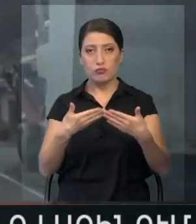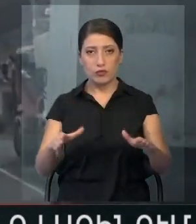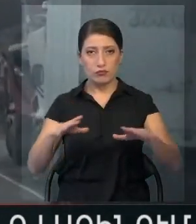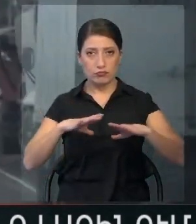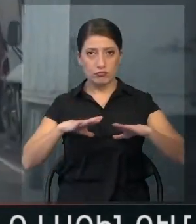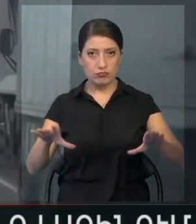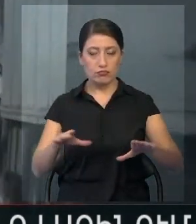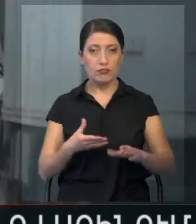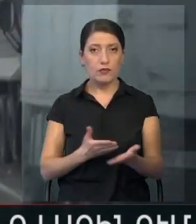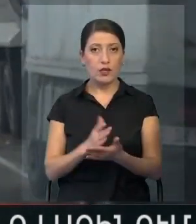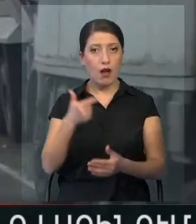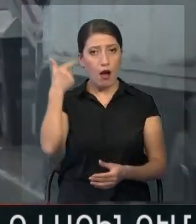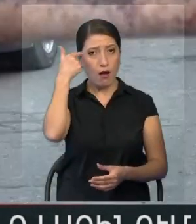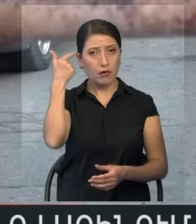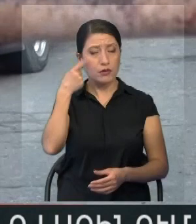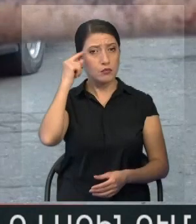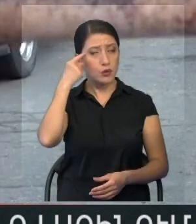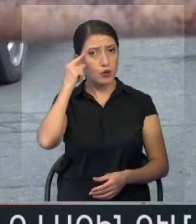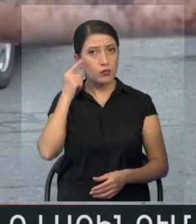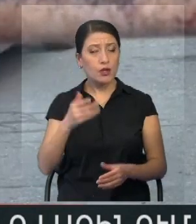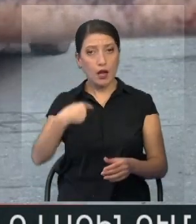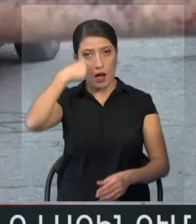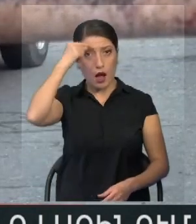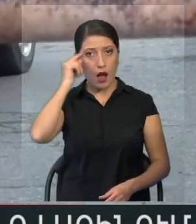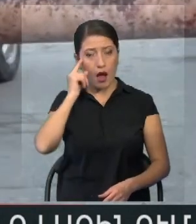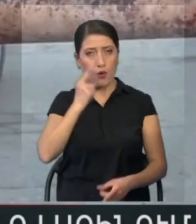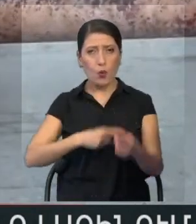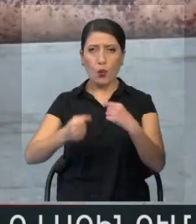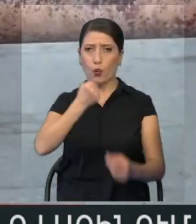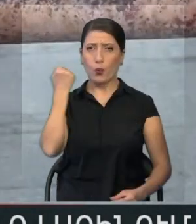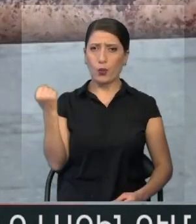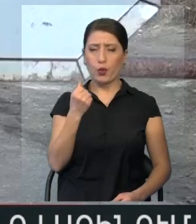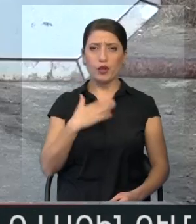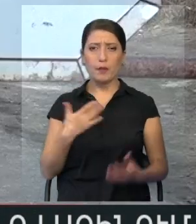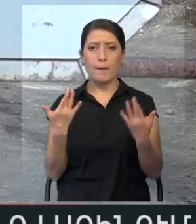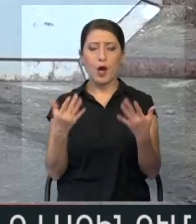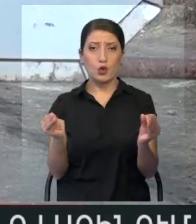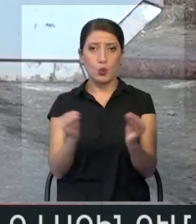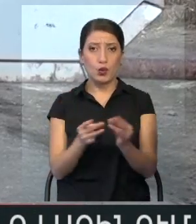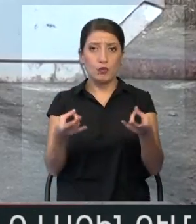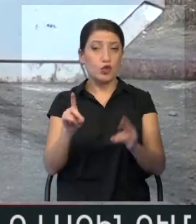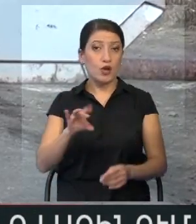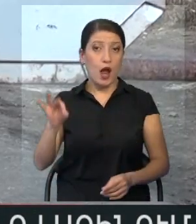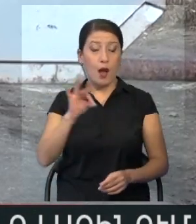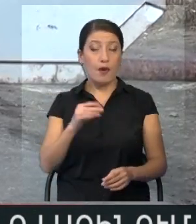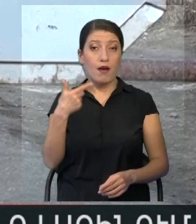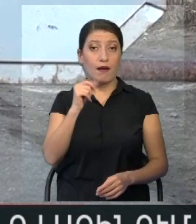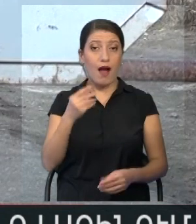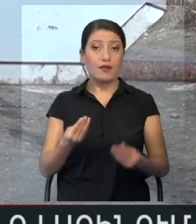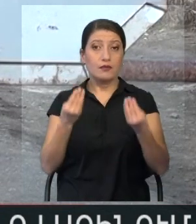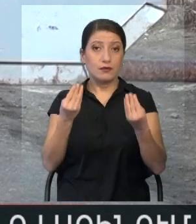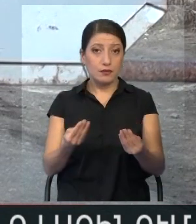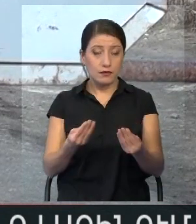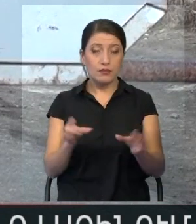և սա քաղաքագետներին ստիպում է կարծել, որ Ադրբեջանը հետ չի կանգնել իր պահանջներից, իսկ թե ինչի դիմաց է վերականգնել